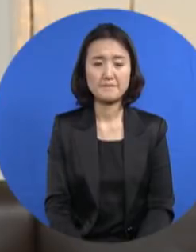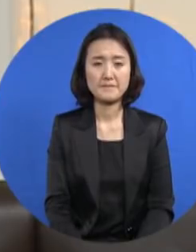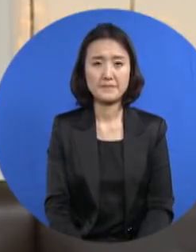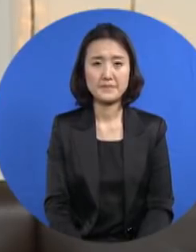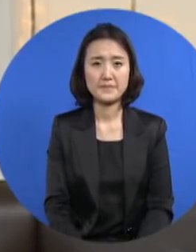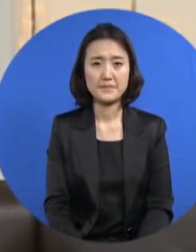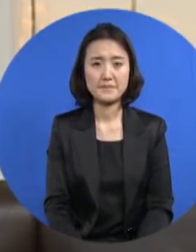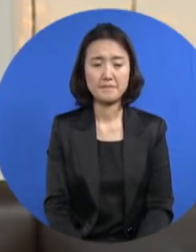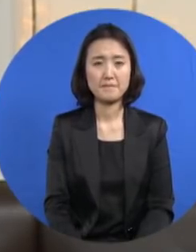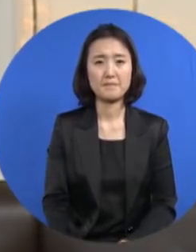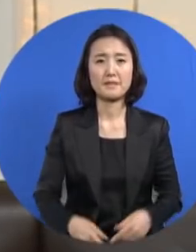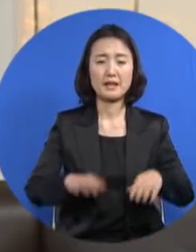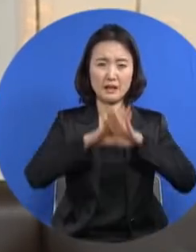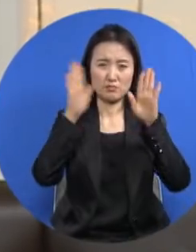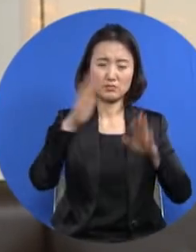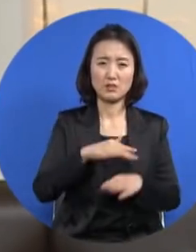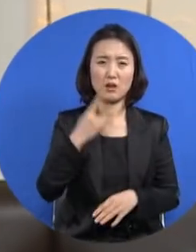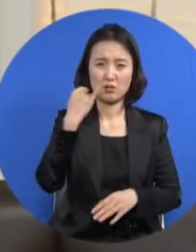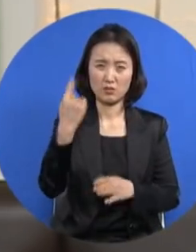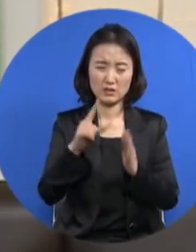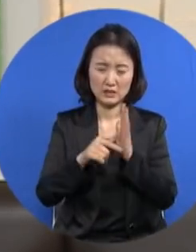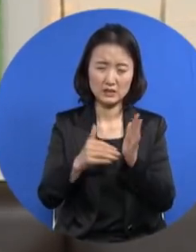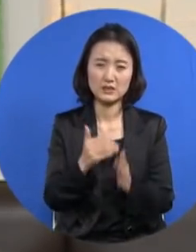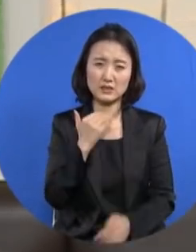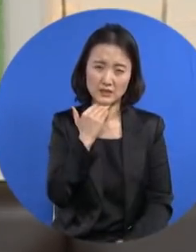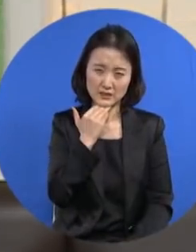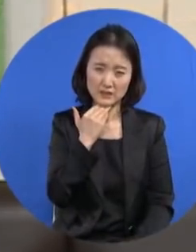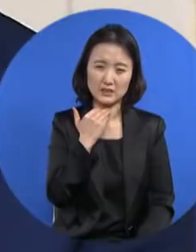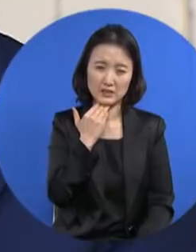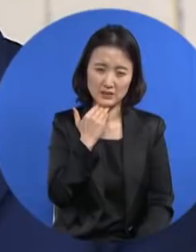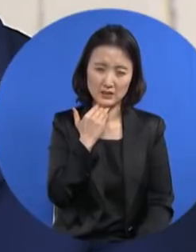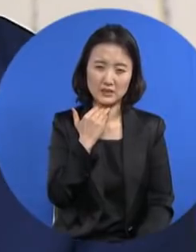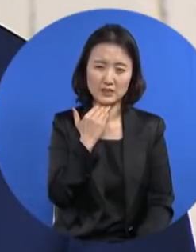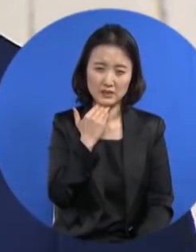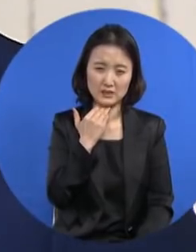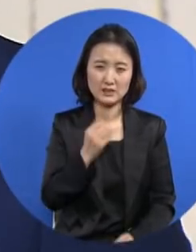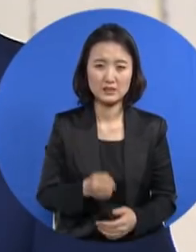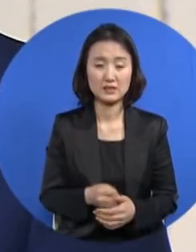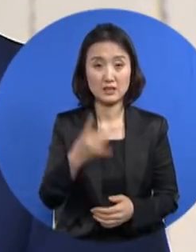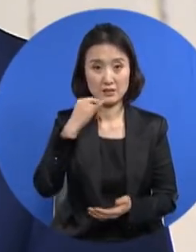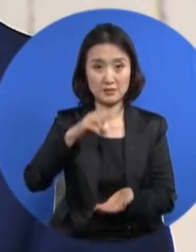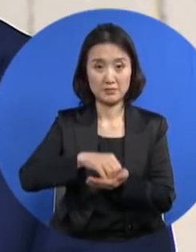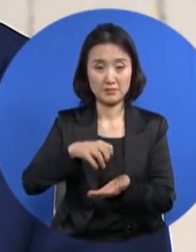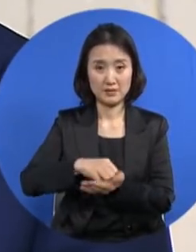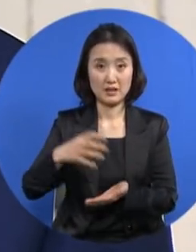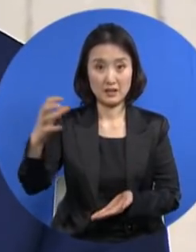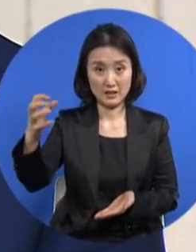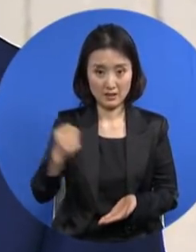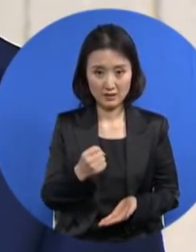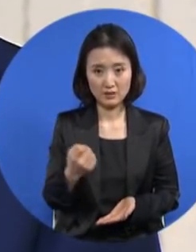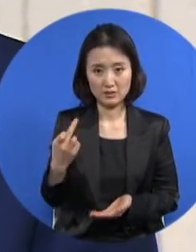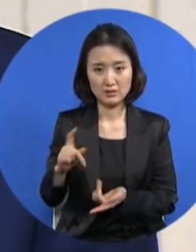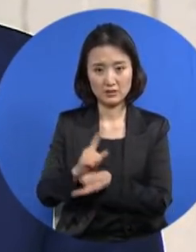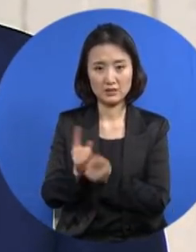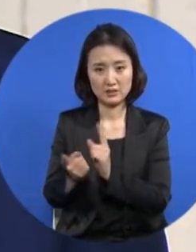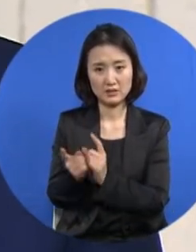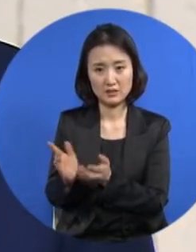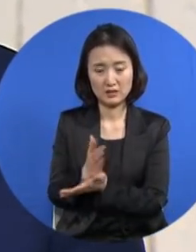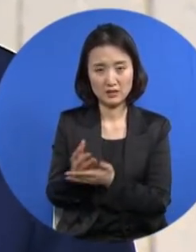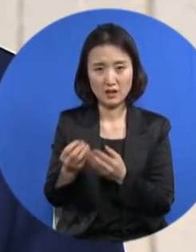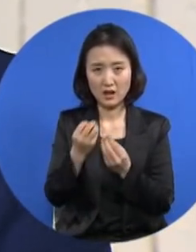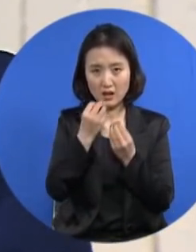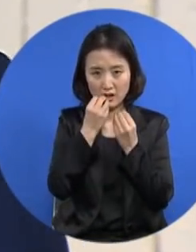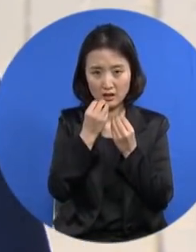때까지 엄마를 기다렸어요. 단팥빵을 먹으려고. 네, 영락없이 엄마가 가져온 단팥빵을 동생하고 저는 나눠